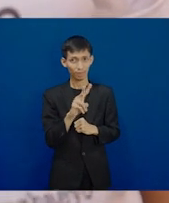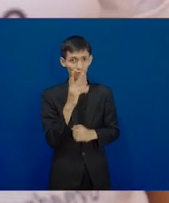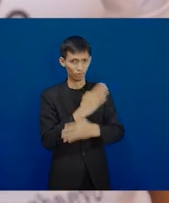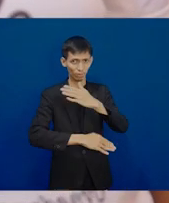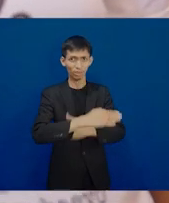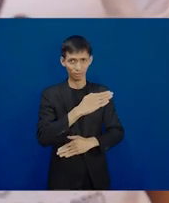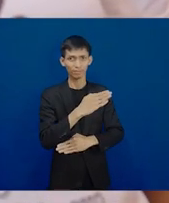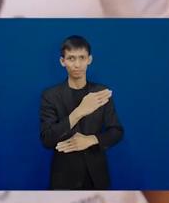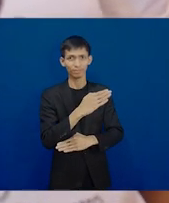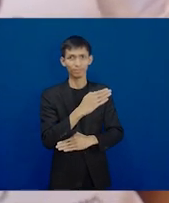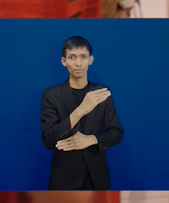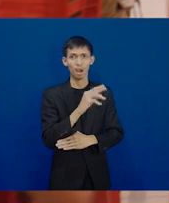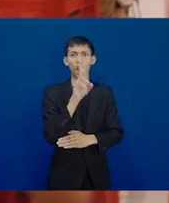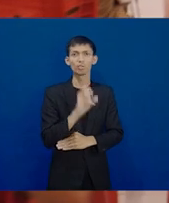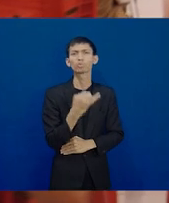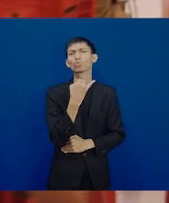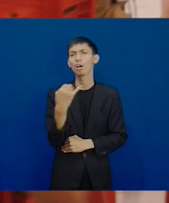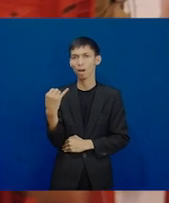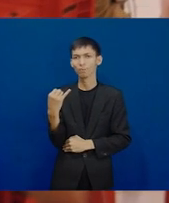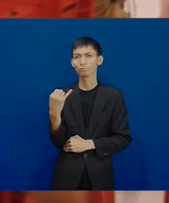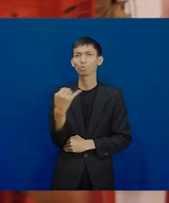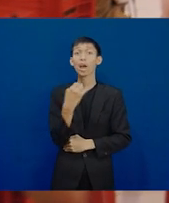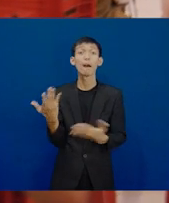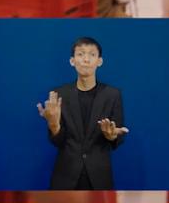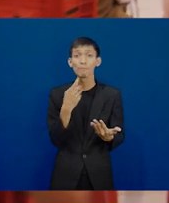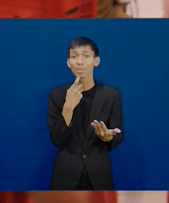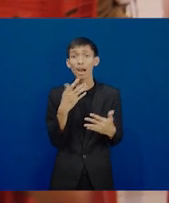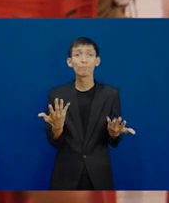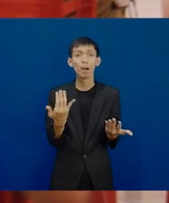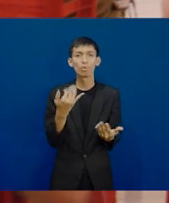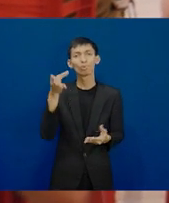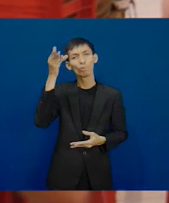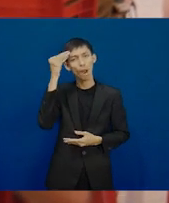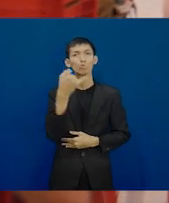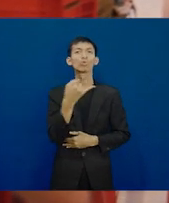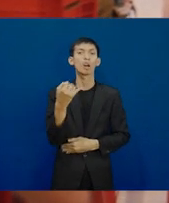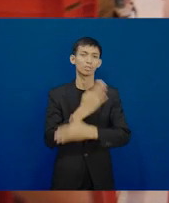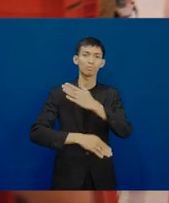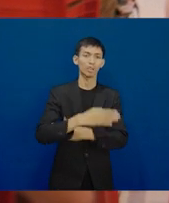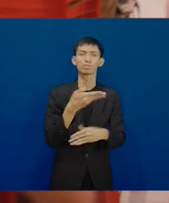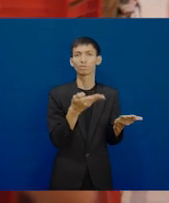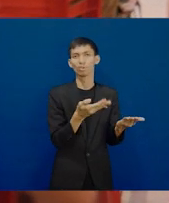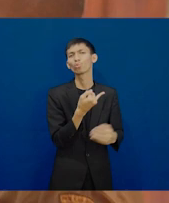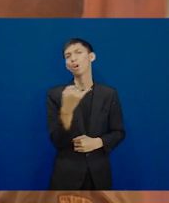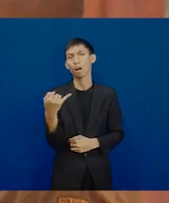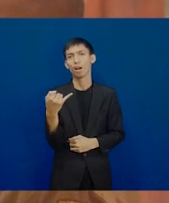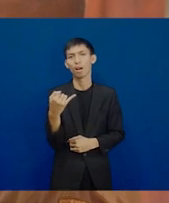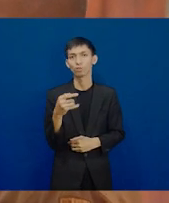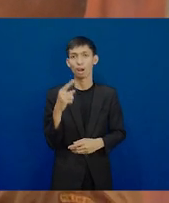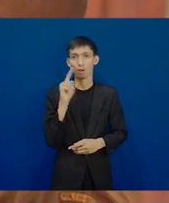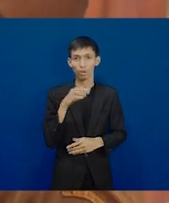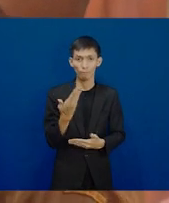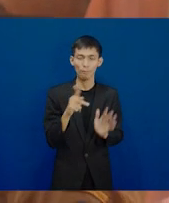terhadap penyandang disabilitas tidak lepas dari minimnya pemahaman masyarakat tentang disabilitas itu sendiri melalui